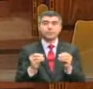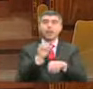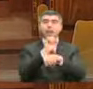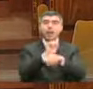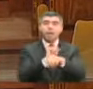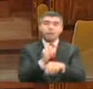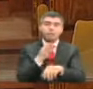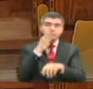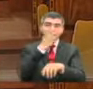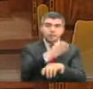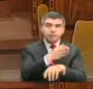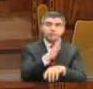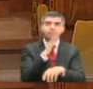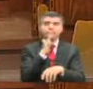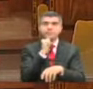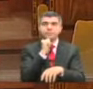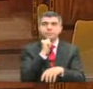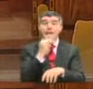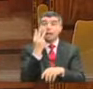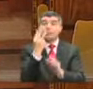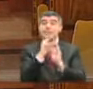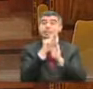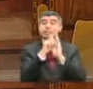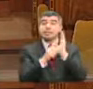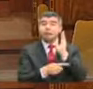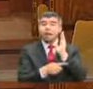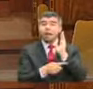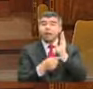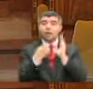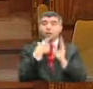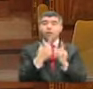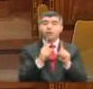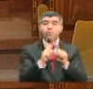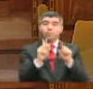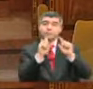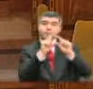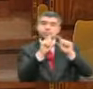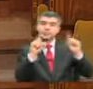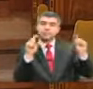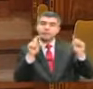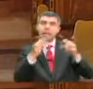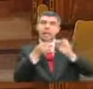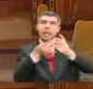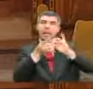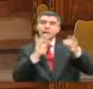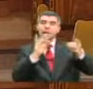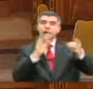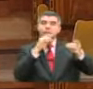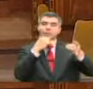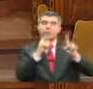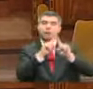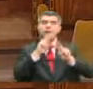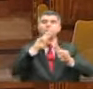وتجي. فهذه ثلاثه ديال الاسابيع. يلاه البارح عاد طرح في الموقع ديال الكنوبس انه ها هي الصيدليات اللي